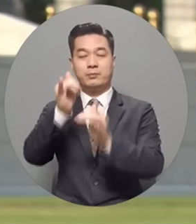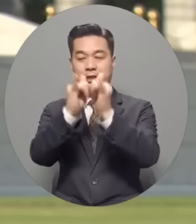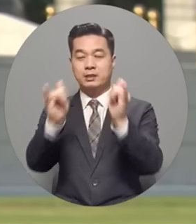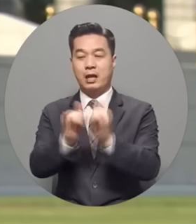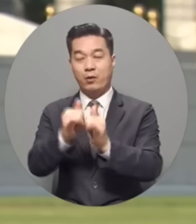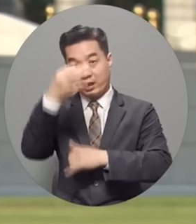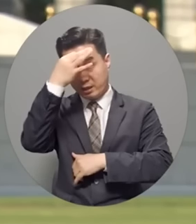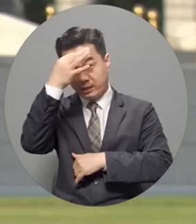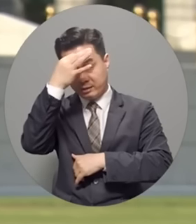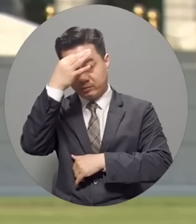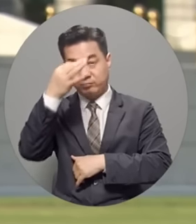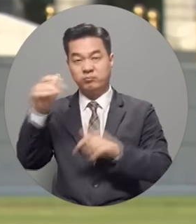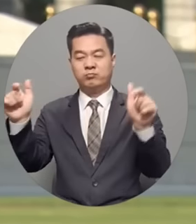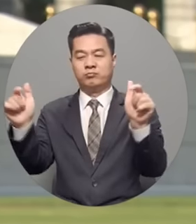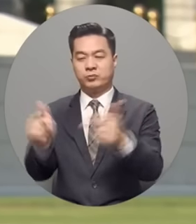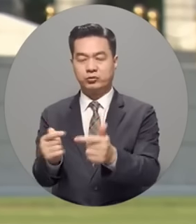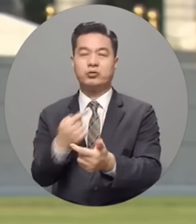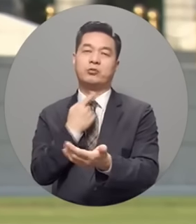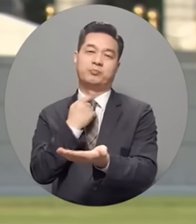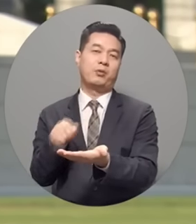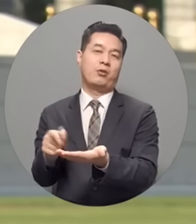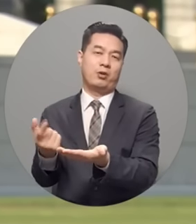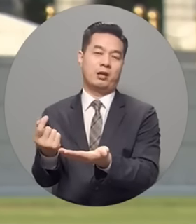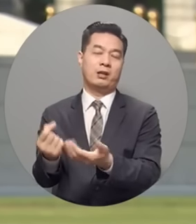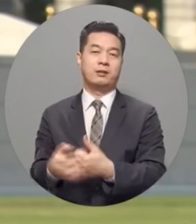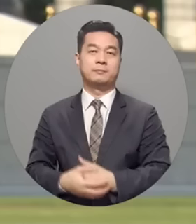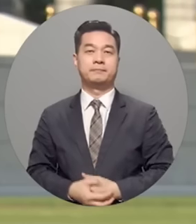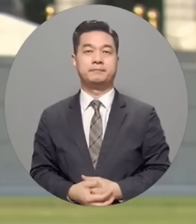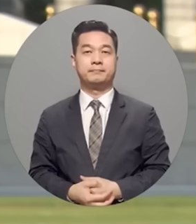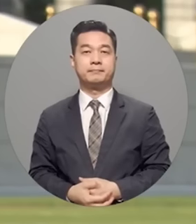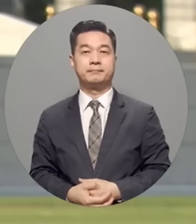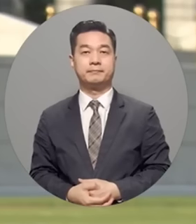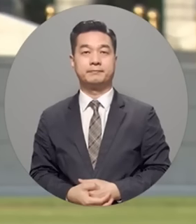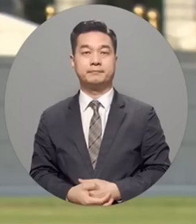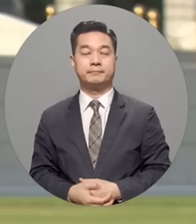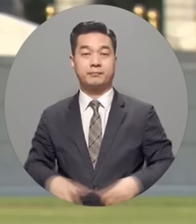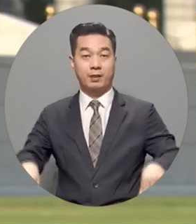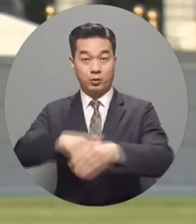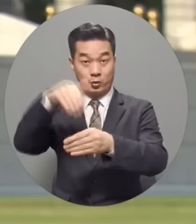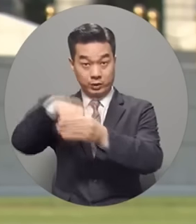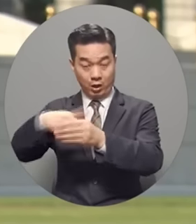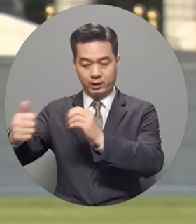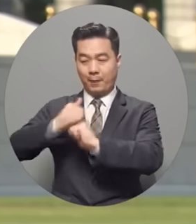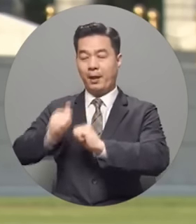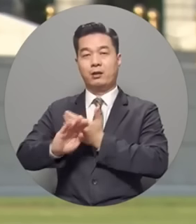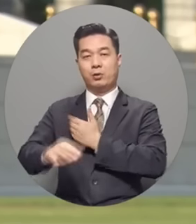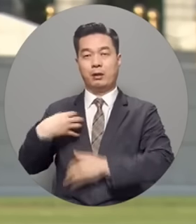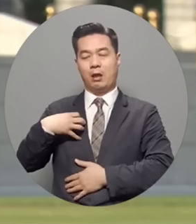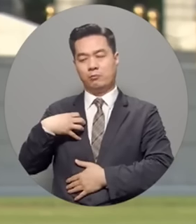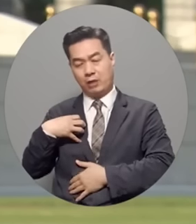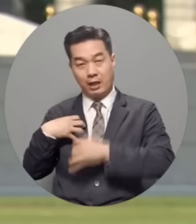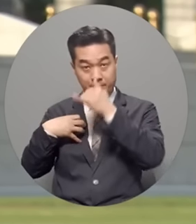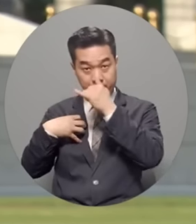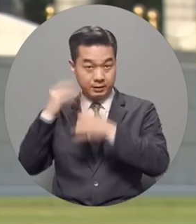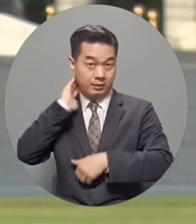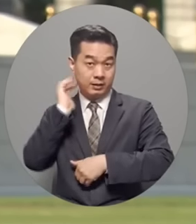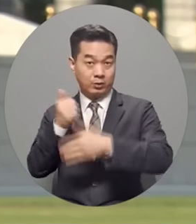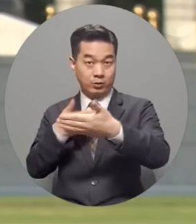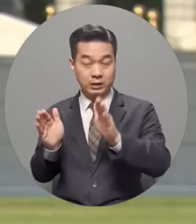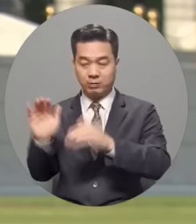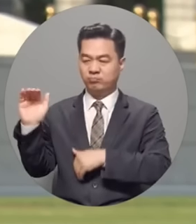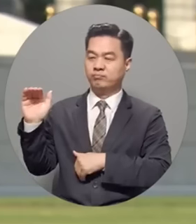기능은 오히려 축소를 검토하는 것으로 알려졌습니다. 총선 참패로 압박에 놓인 대통령실이 퇴행하고